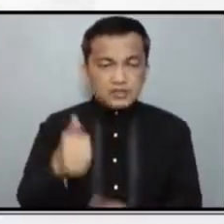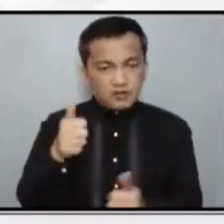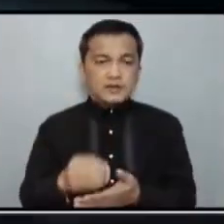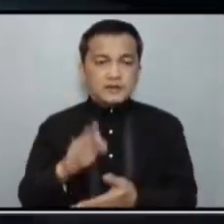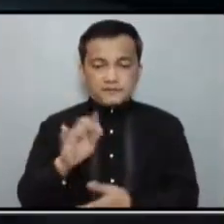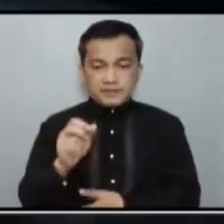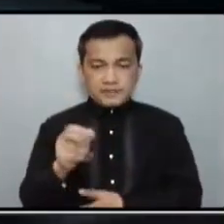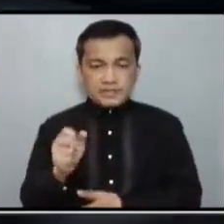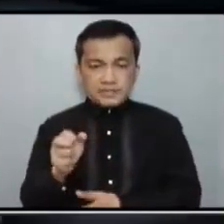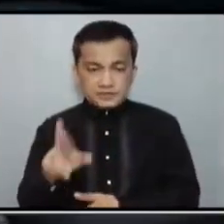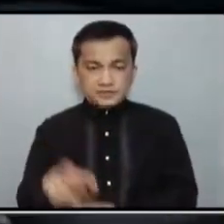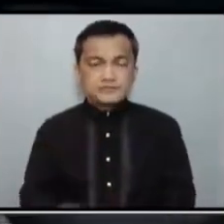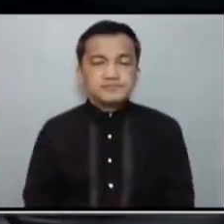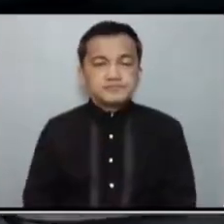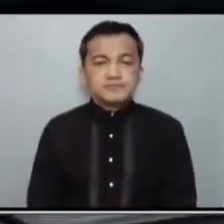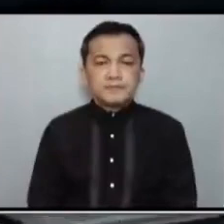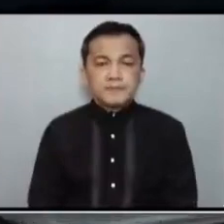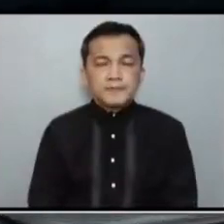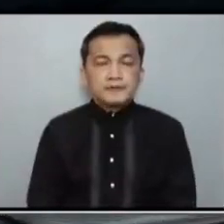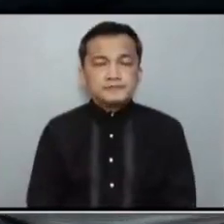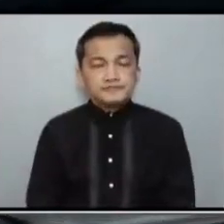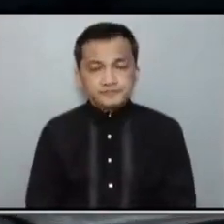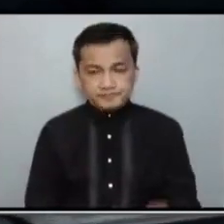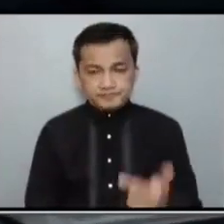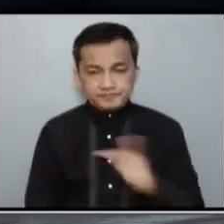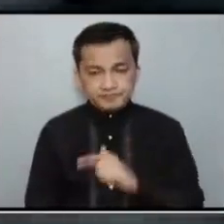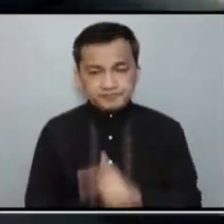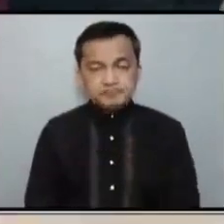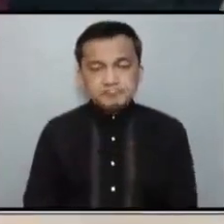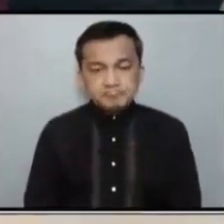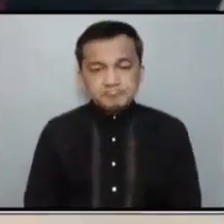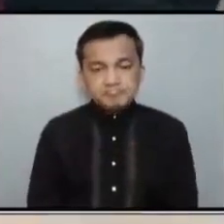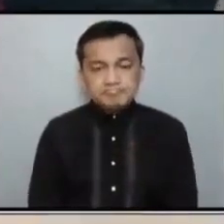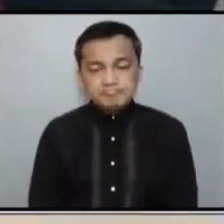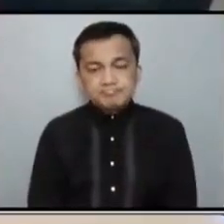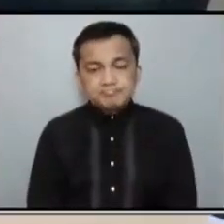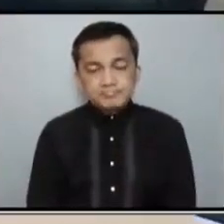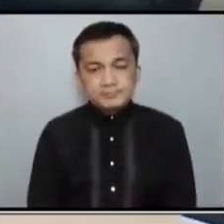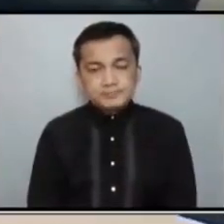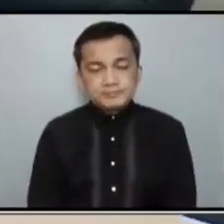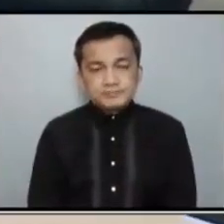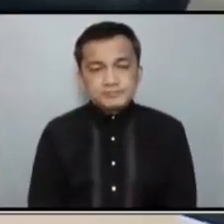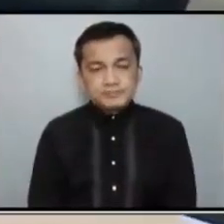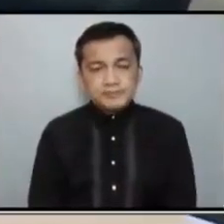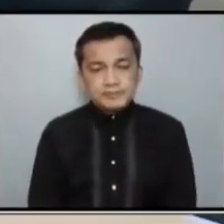tanim. Zal Pardilia, para sa Morning Show ng Bayan, Rise and Shine Pilipinas.